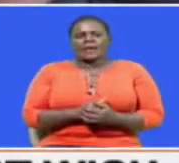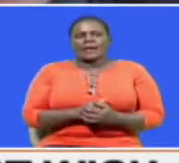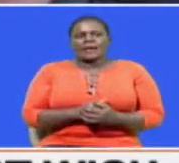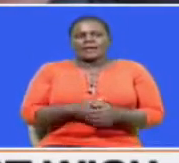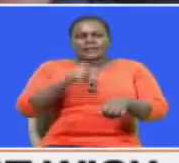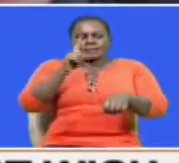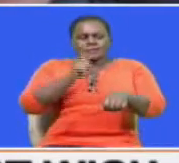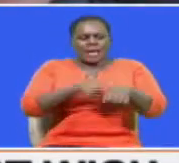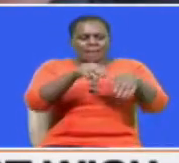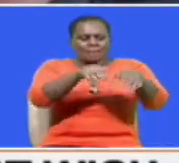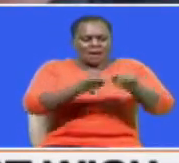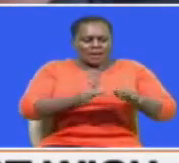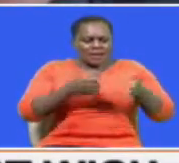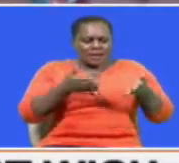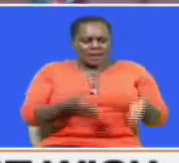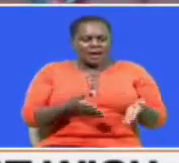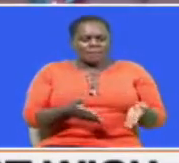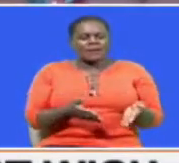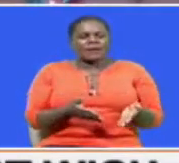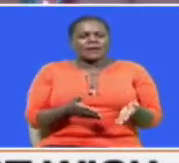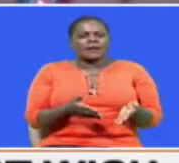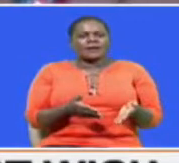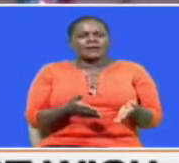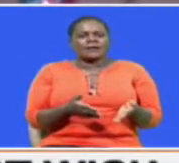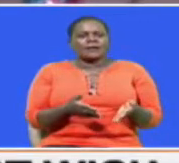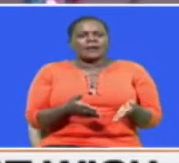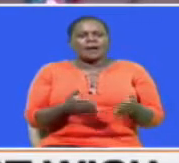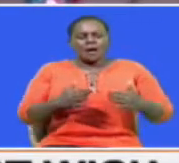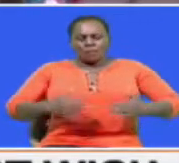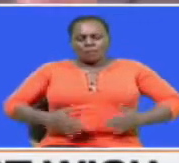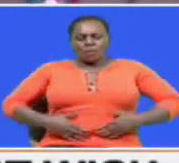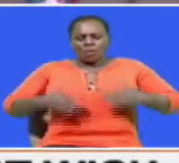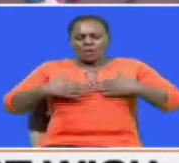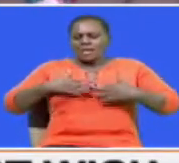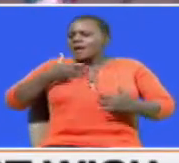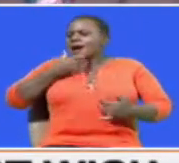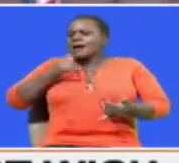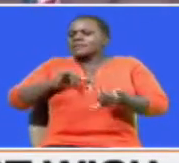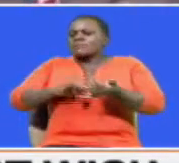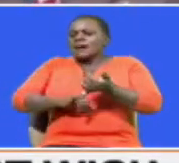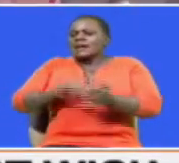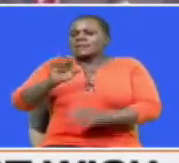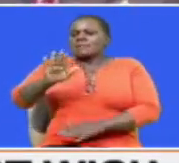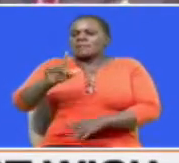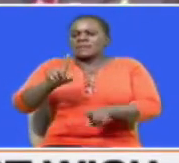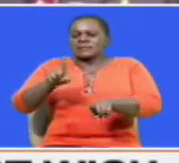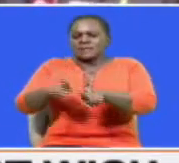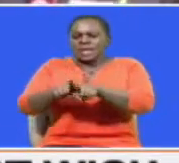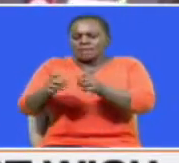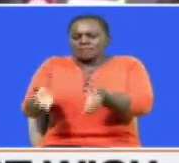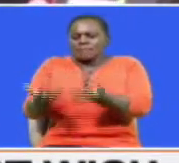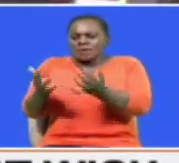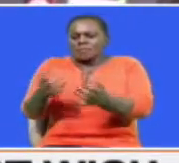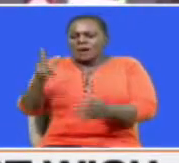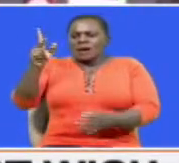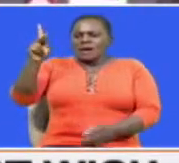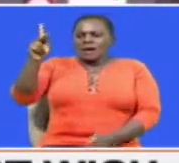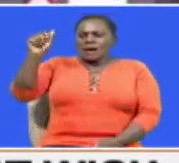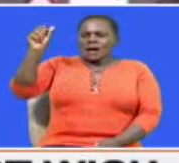siku ambayo naziko hapa ya mwili ya bwana yake itolewe kule Kamiti